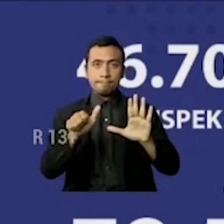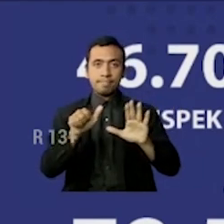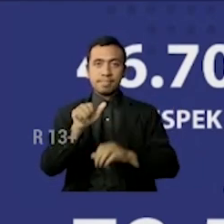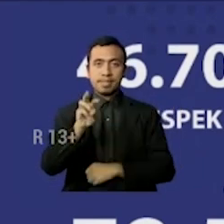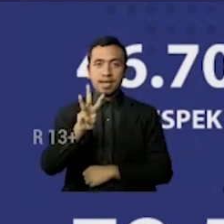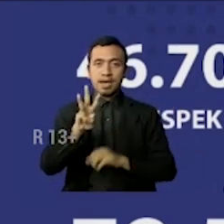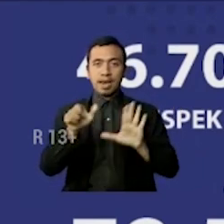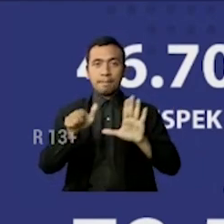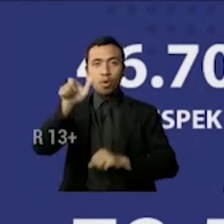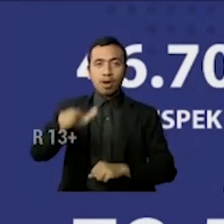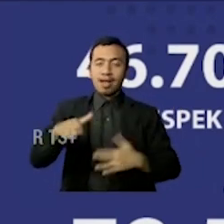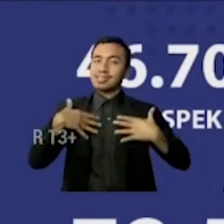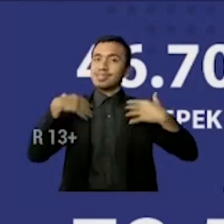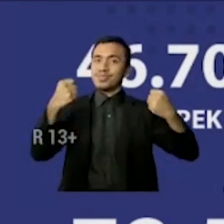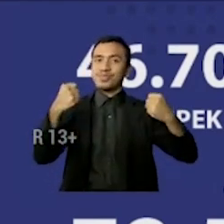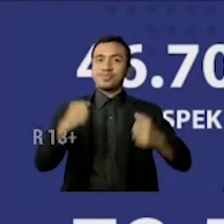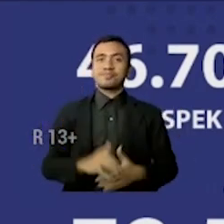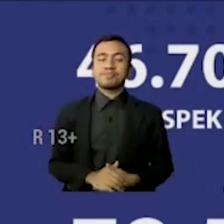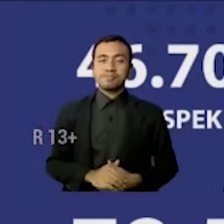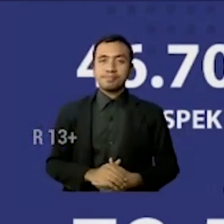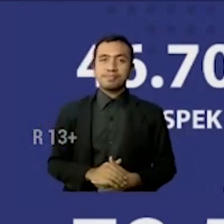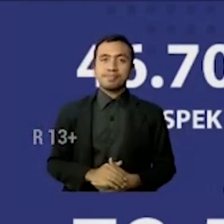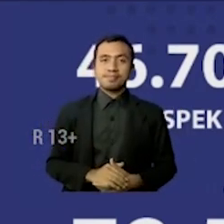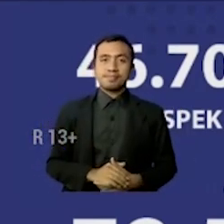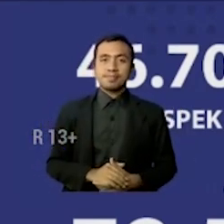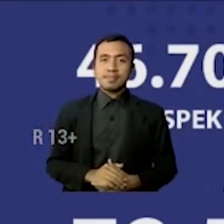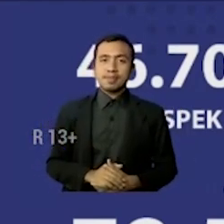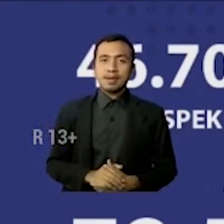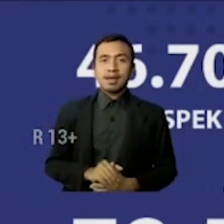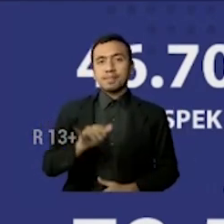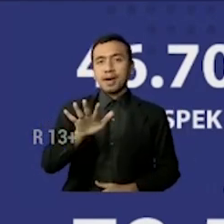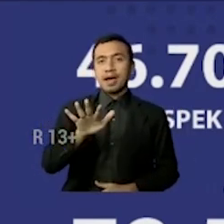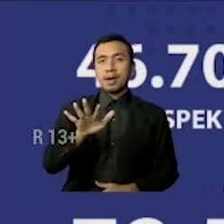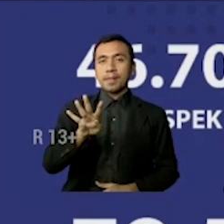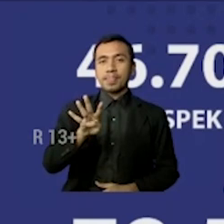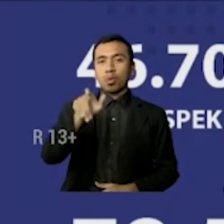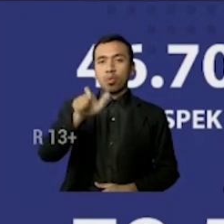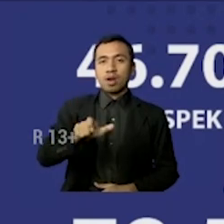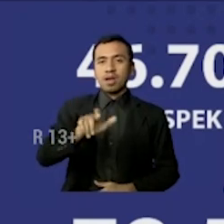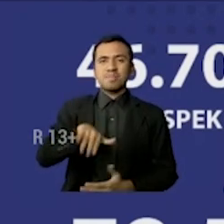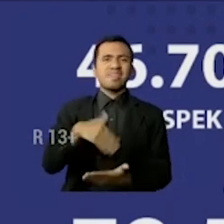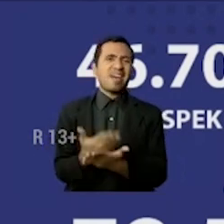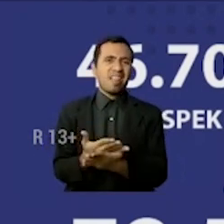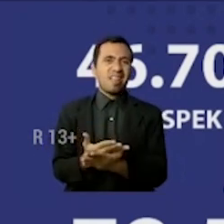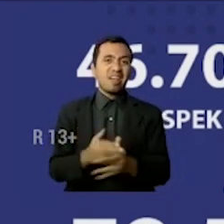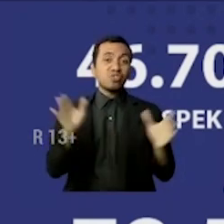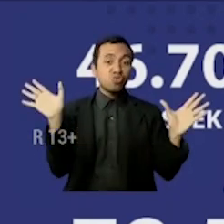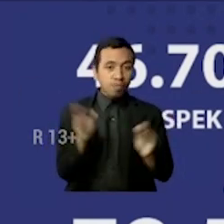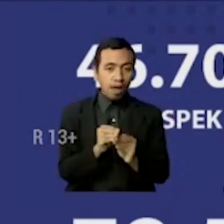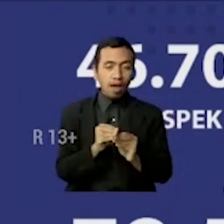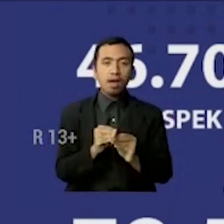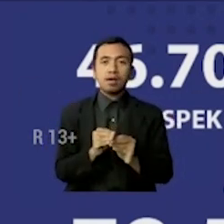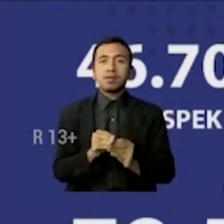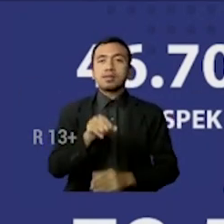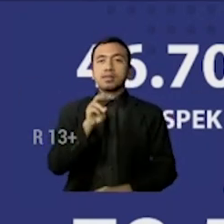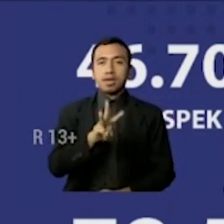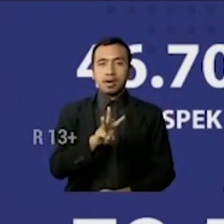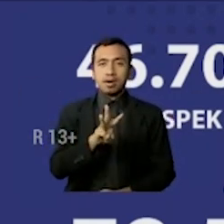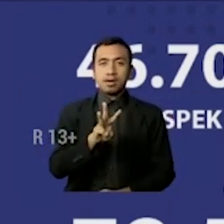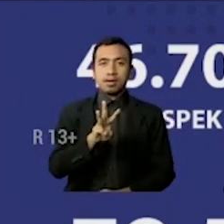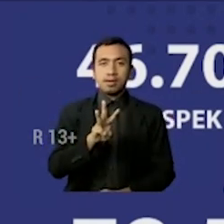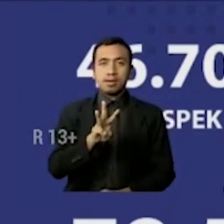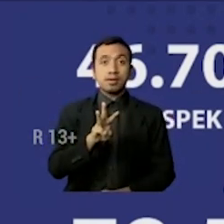7636 Hai dilaporkan 54 orang meninggal sehingga totalnya menjadi